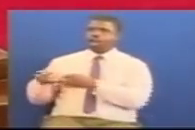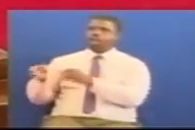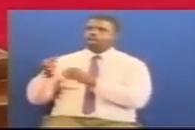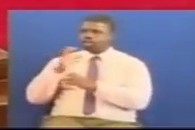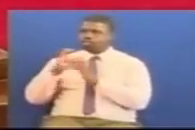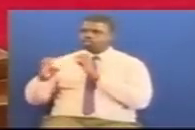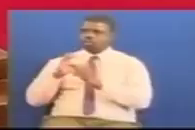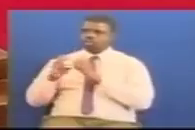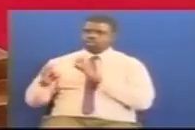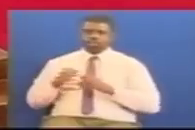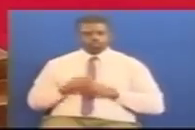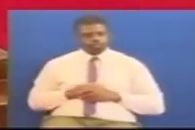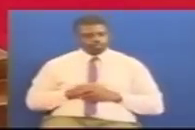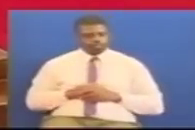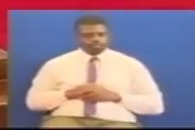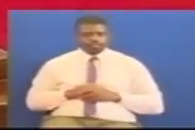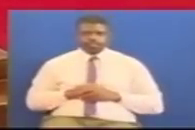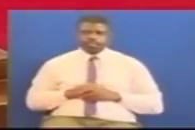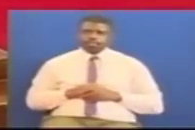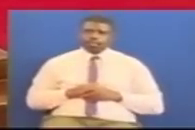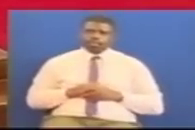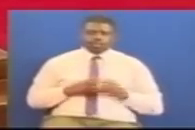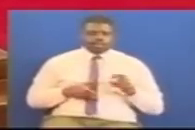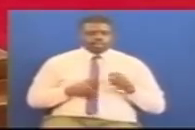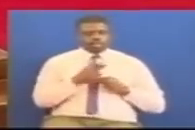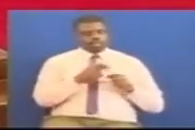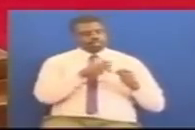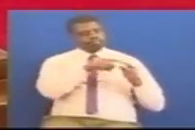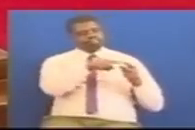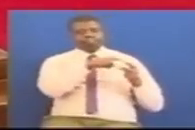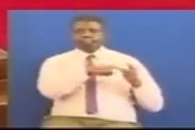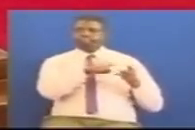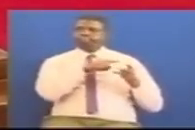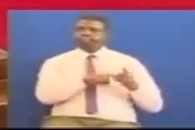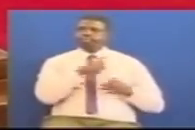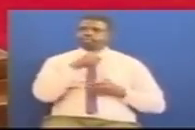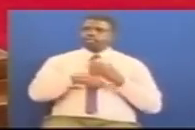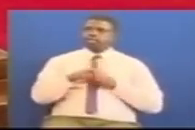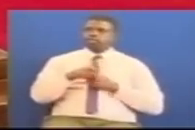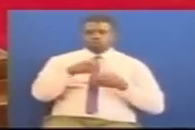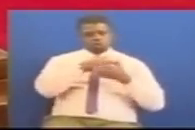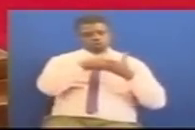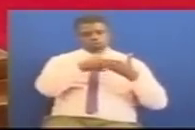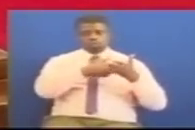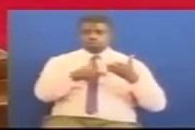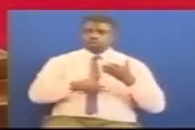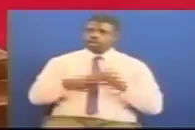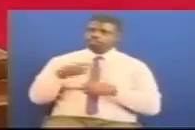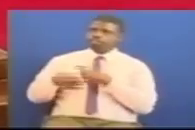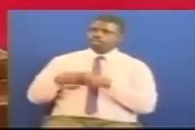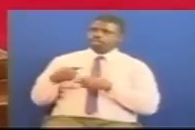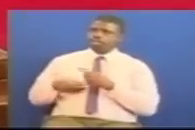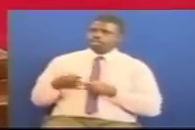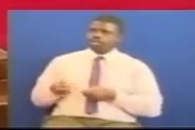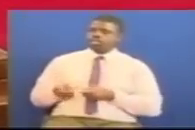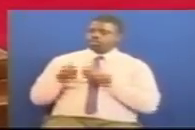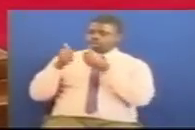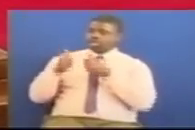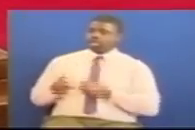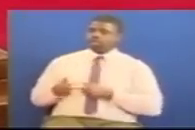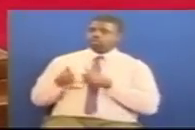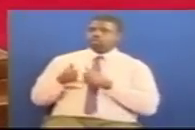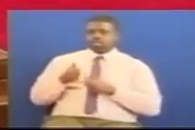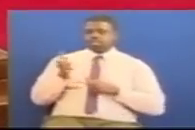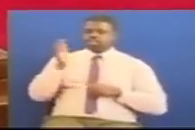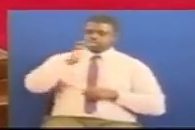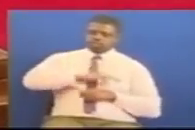kata za Namtoma, Chikolopola na Mkundi vitaingizwa katika orodha ya miradi ya zabuni zinazotangazwa katika siku za